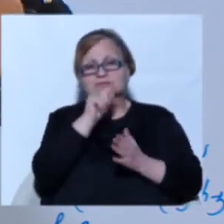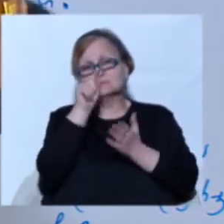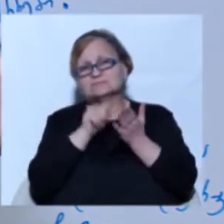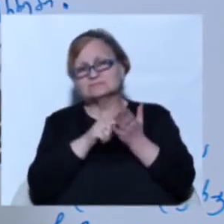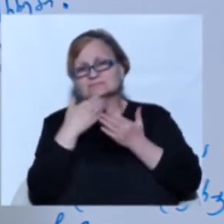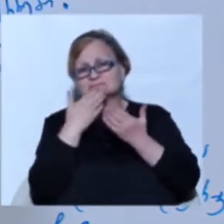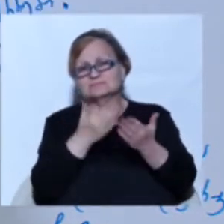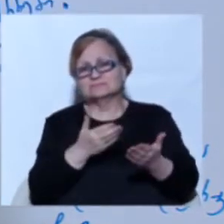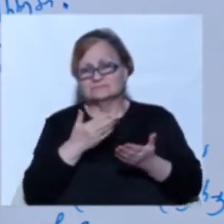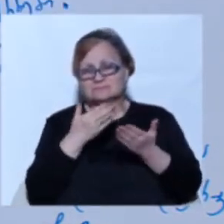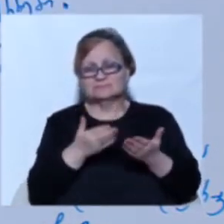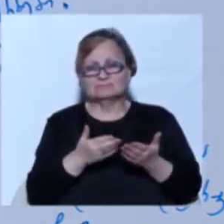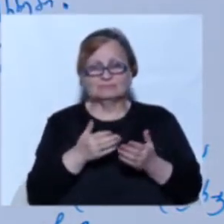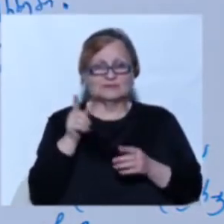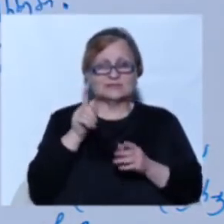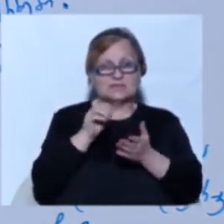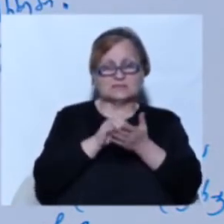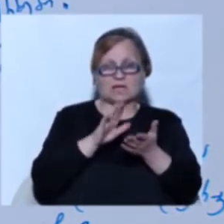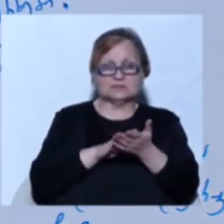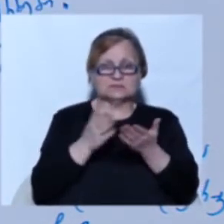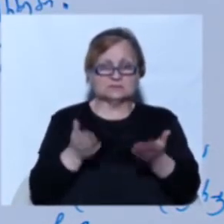იმასთან, რასაც ის აღწერს.